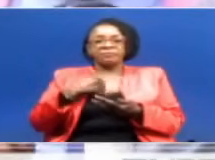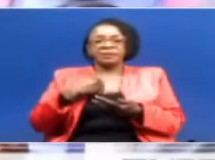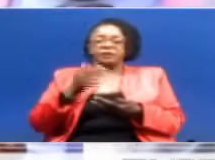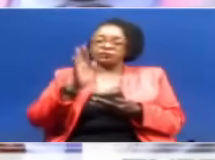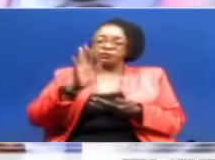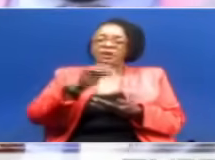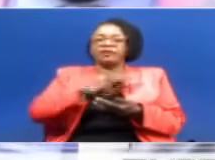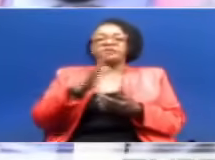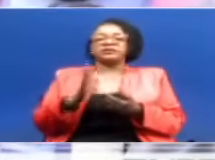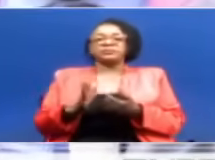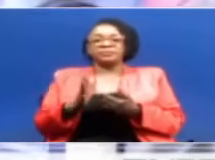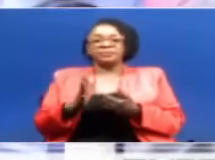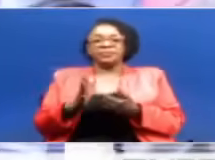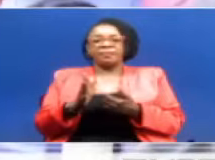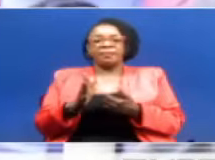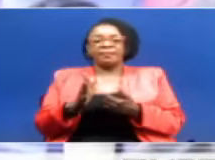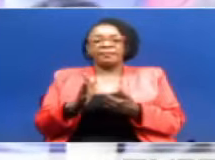wenu,